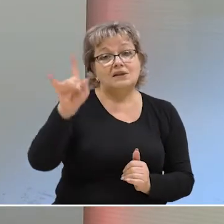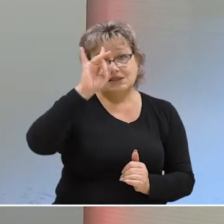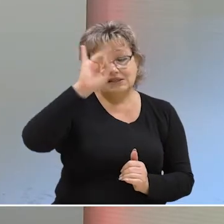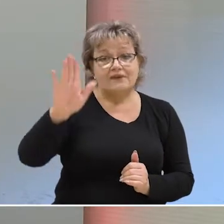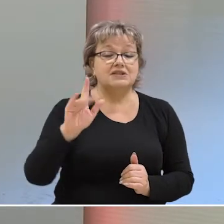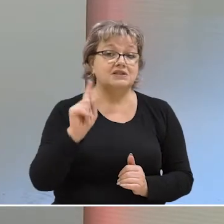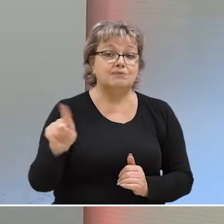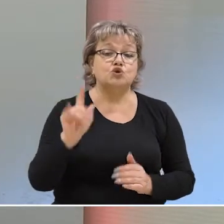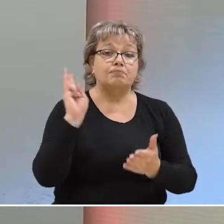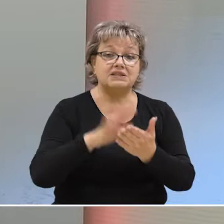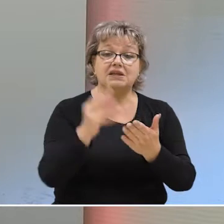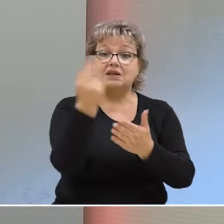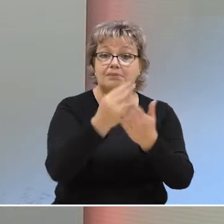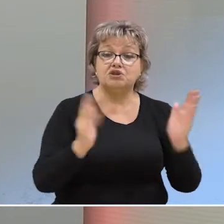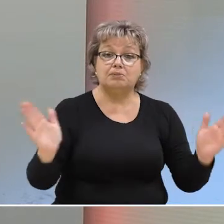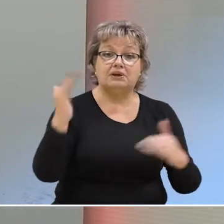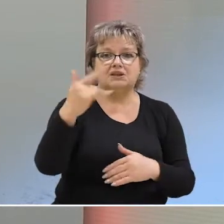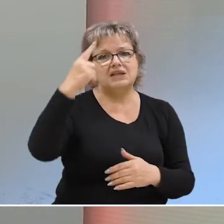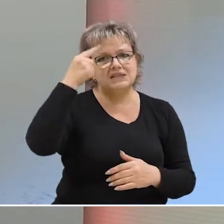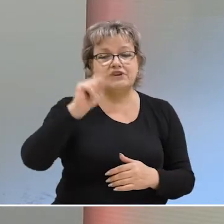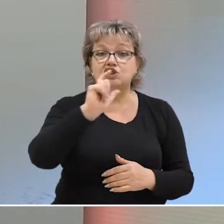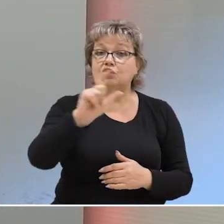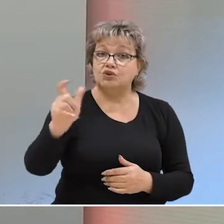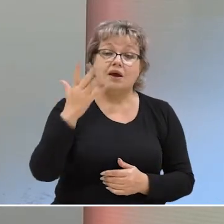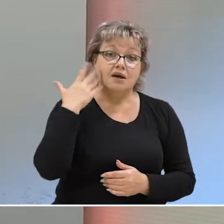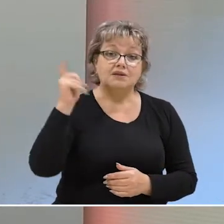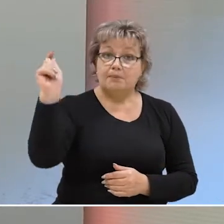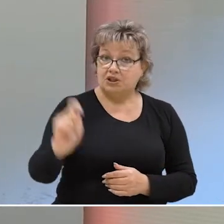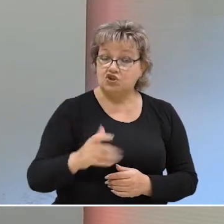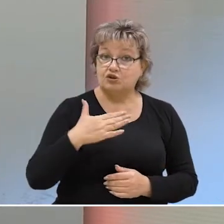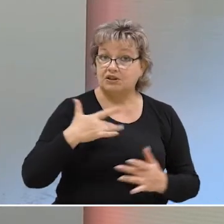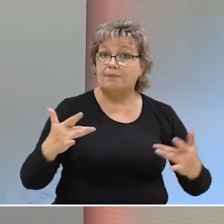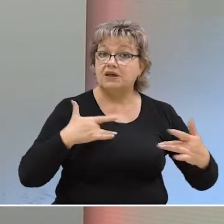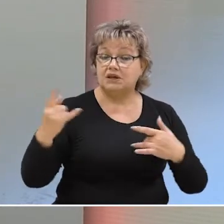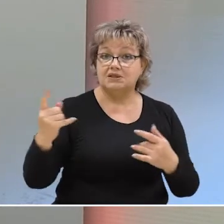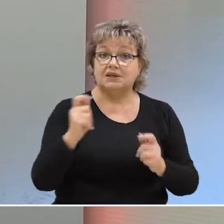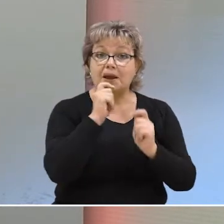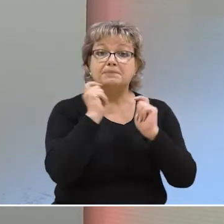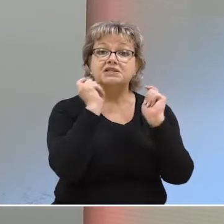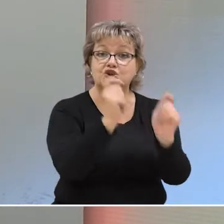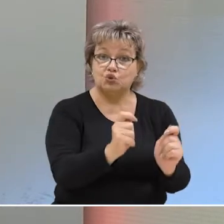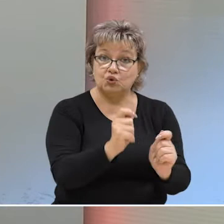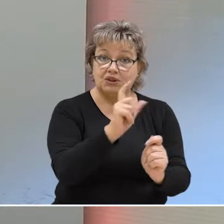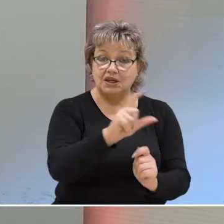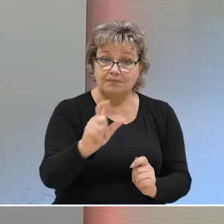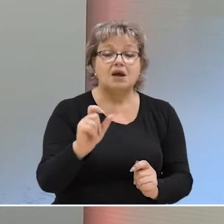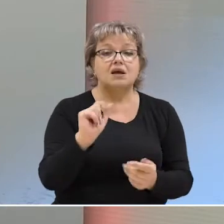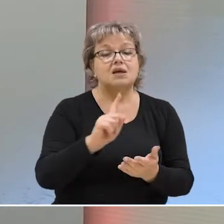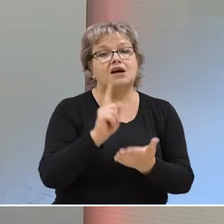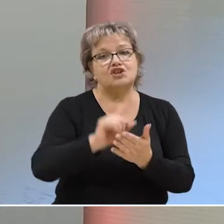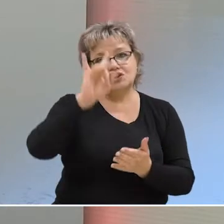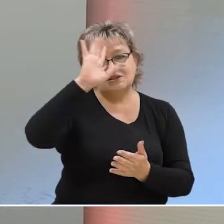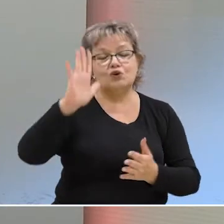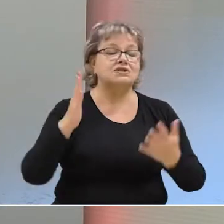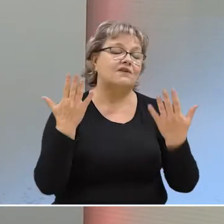Наталья славится тем, что она постоянно пишет портреты каких-то известных людей, когда они приезжают к нам на концерт, она презентует им, и,